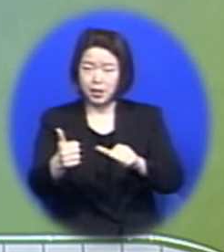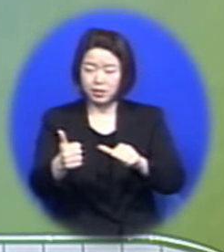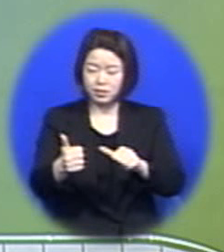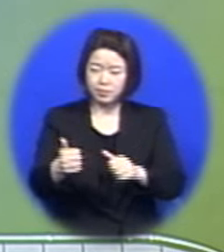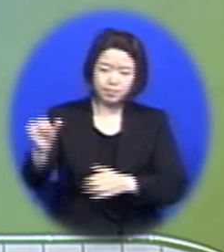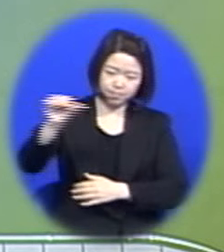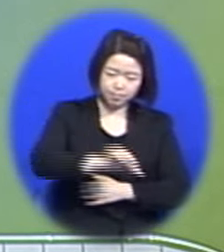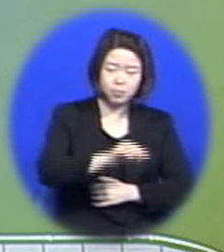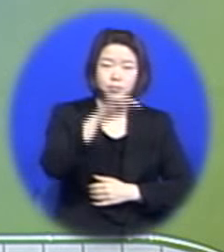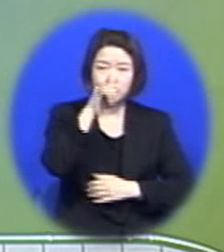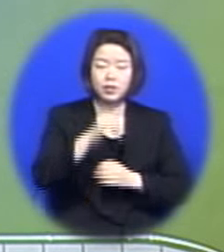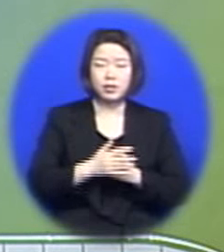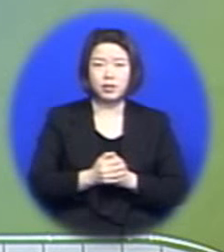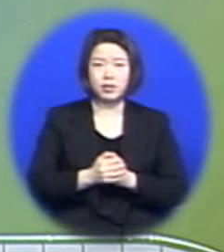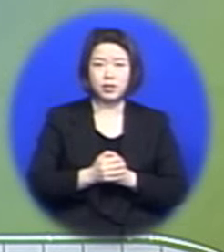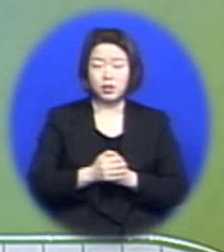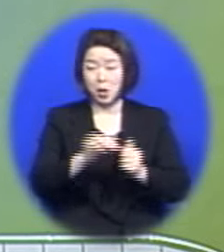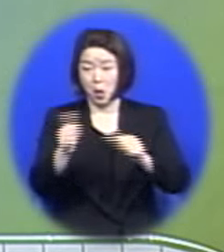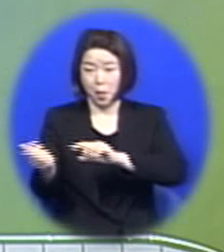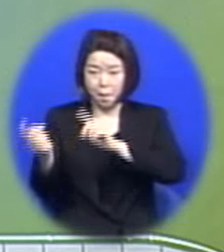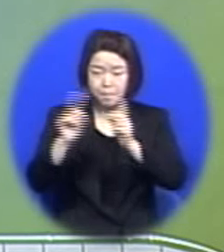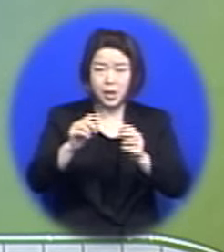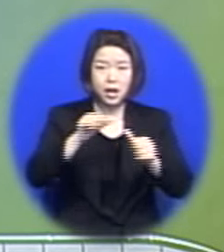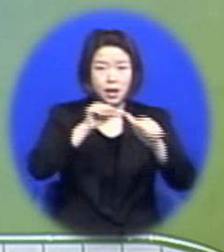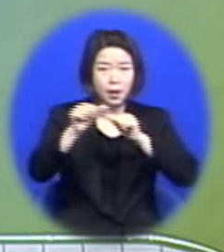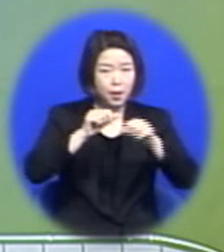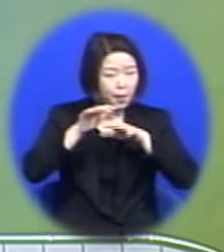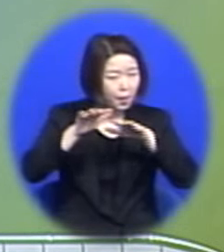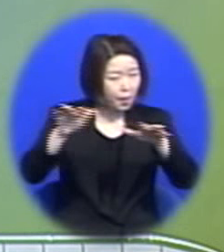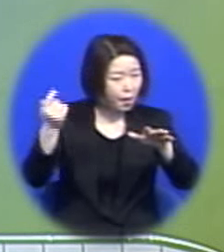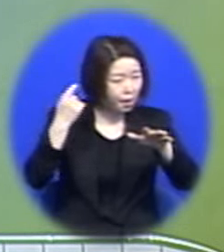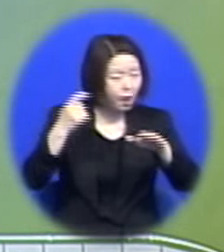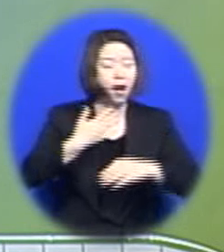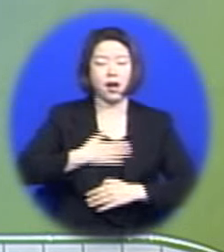꺾어졌어요. 부활의 소식 중에 알아요.